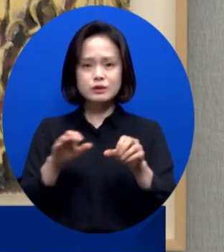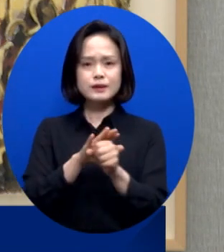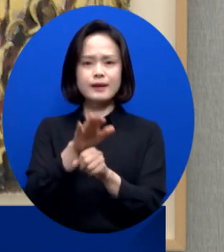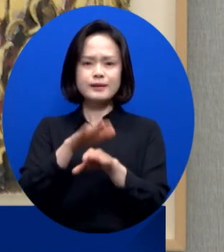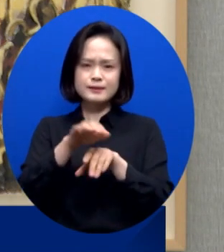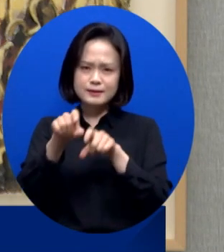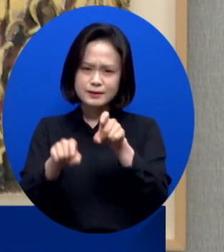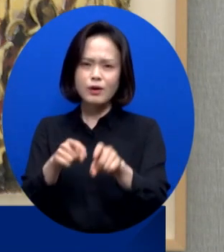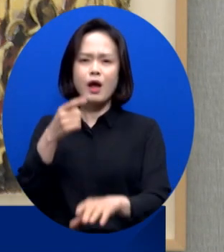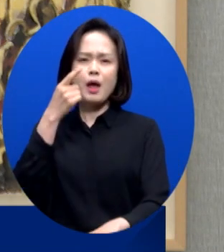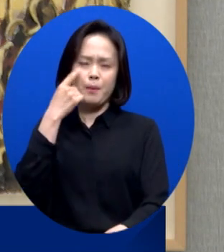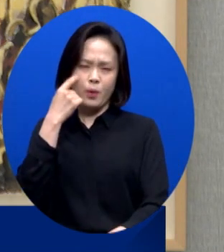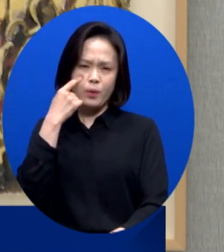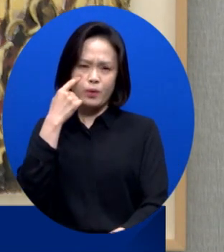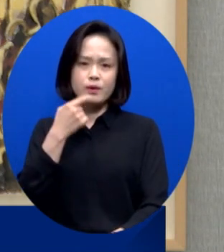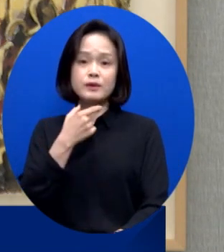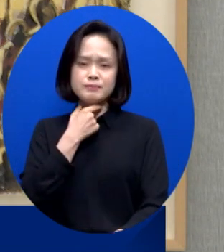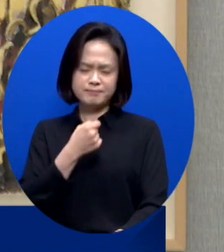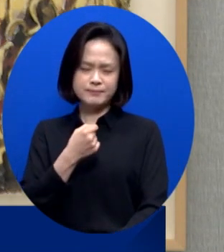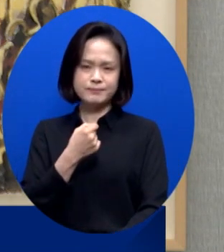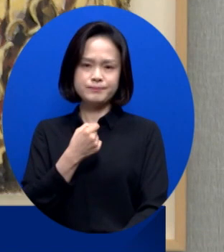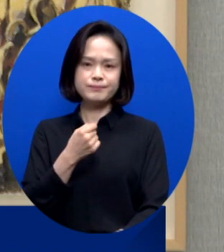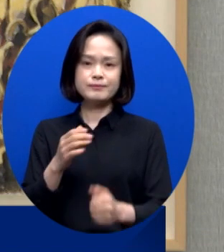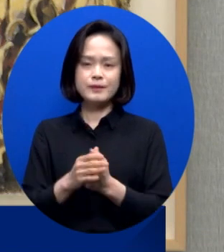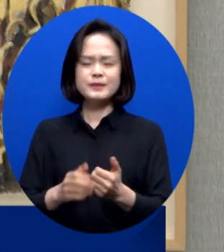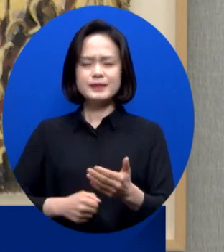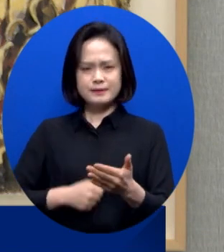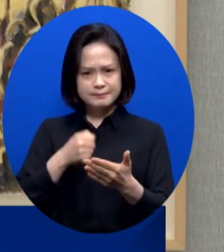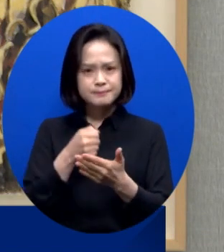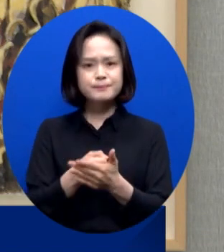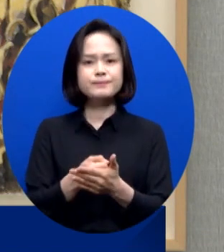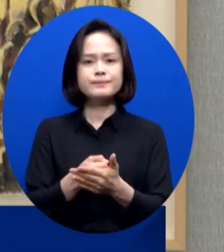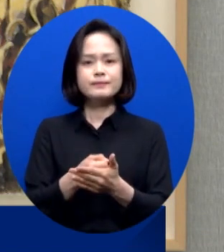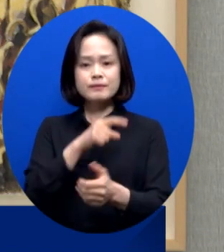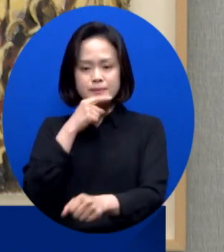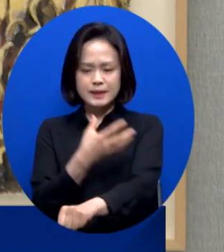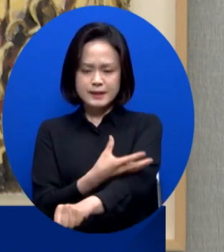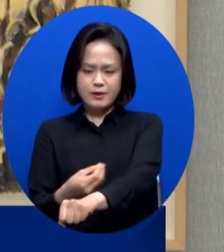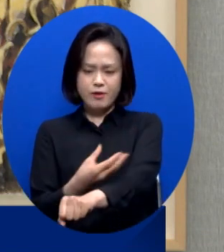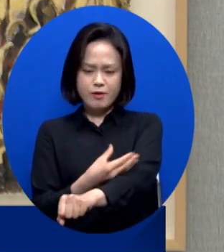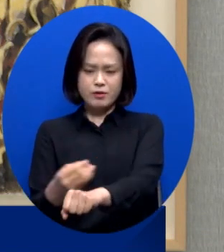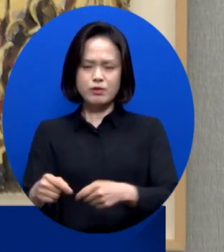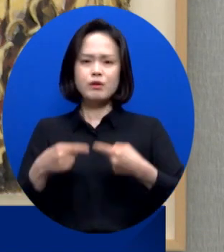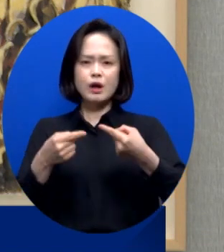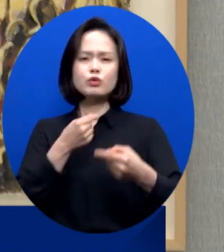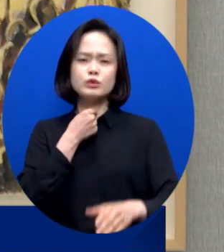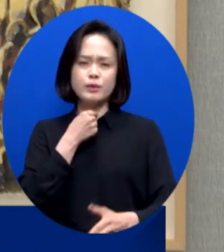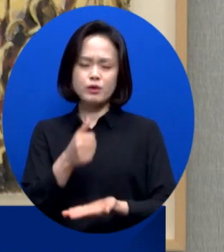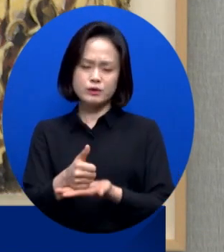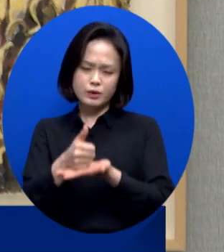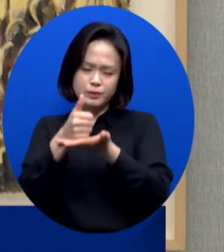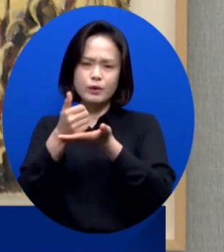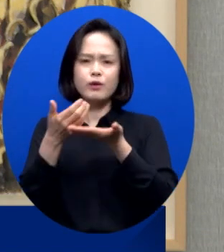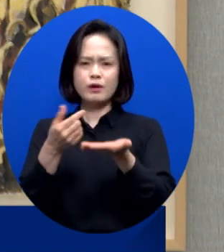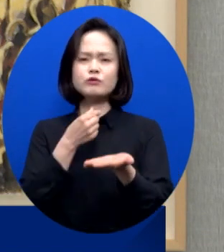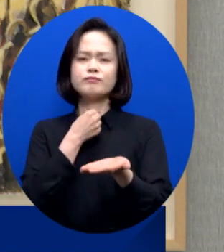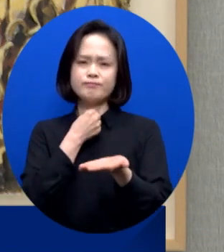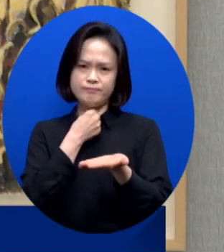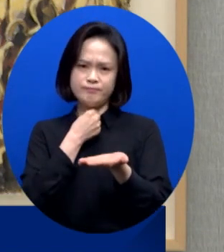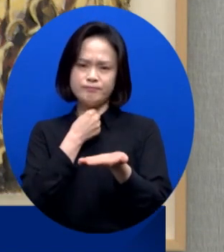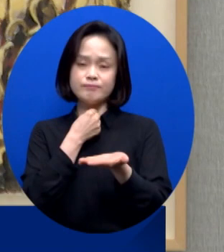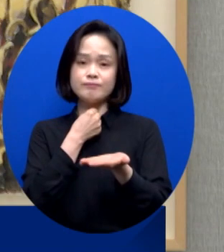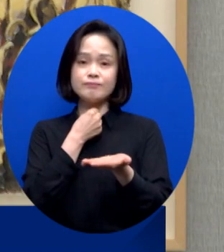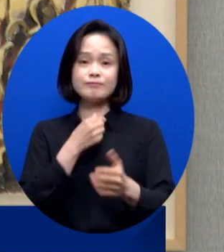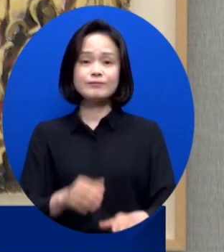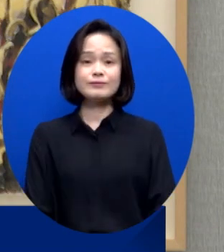해보자 사랑의 실천을 실질적으로 해보자 섬겨 보자 라는 차원에서 어